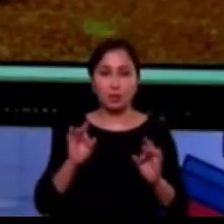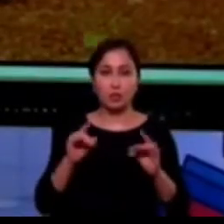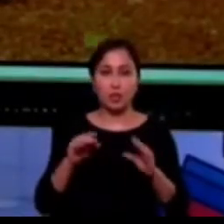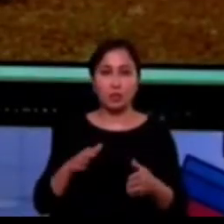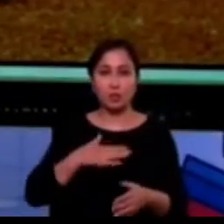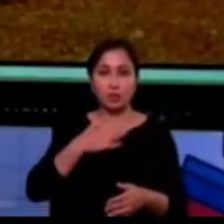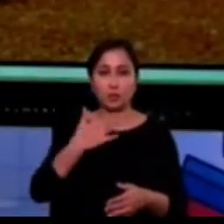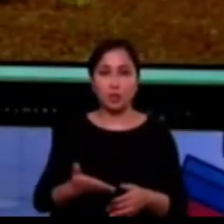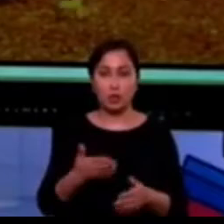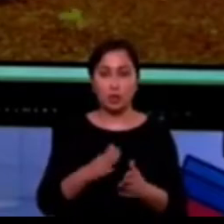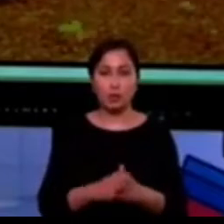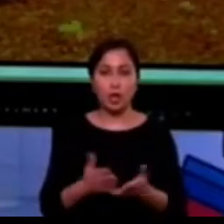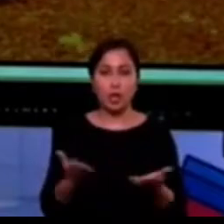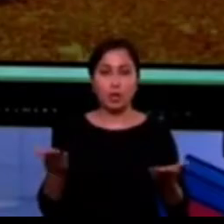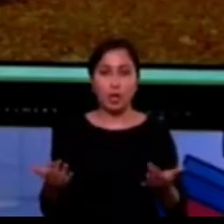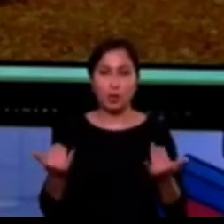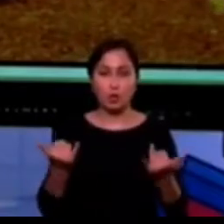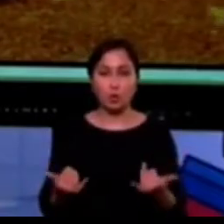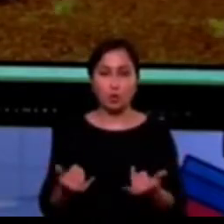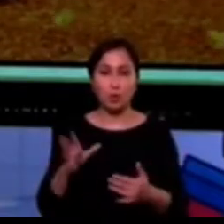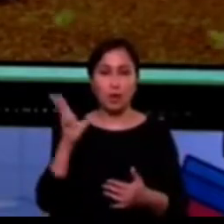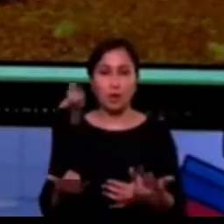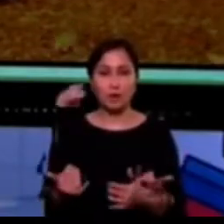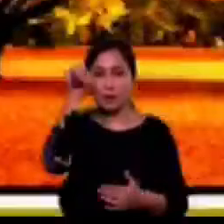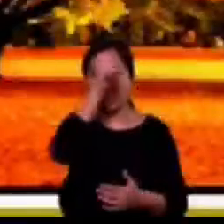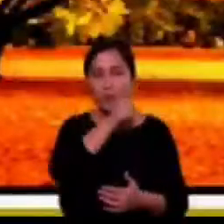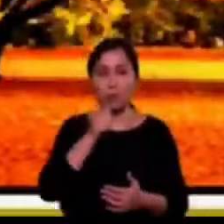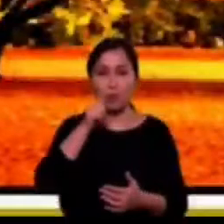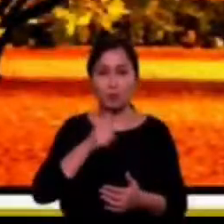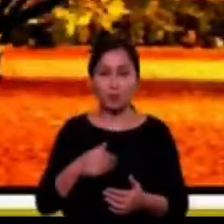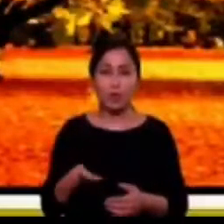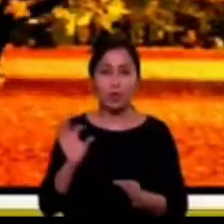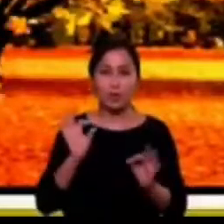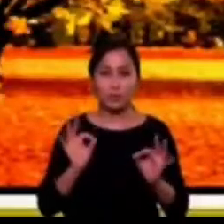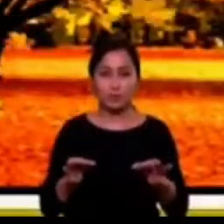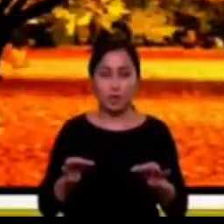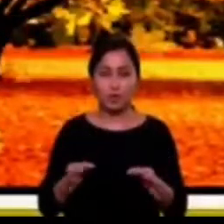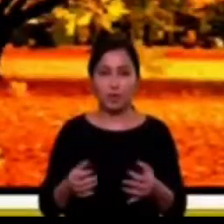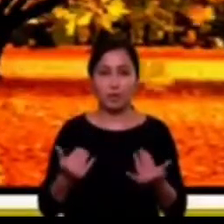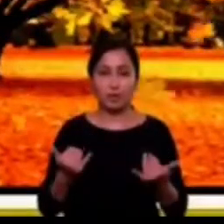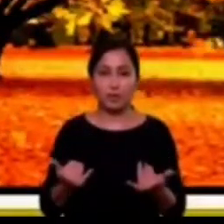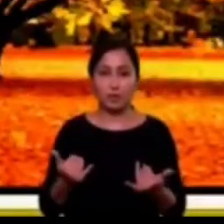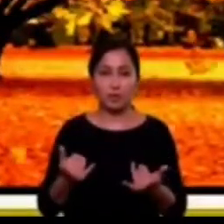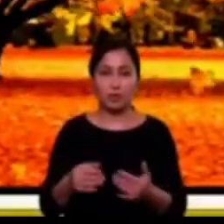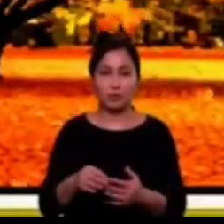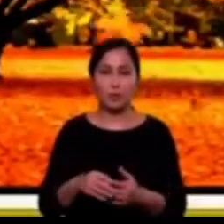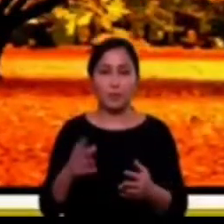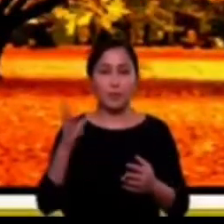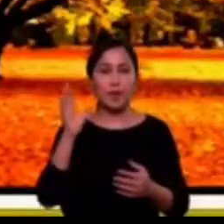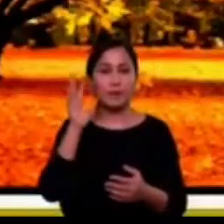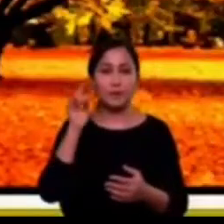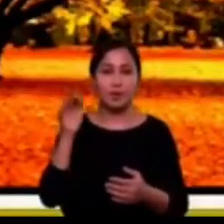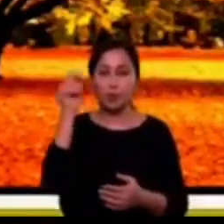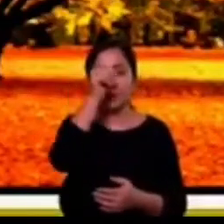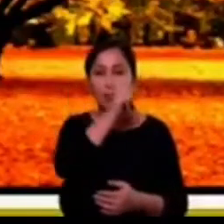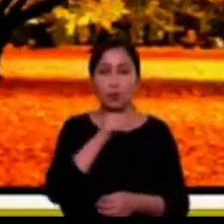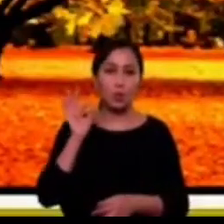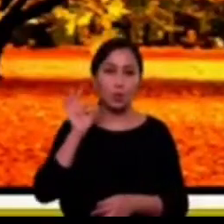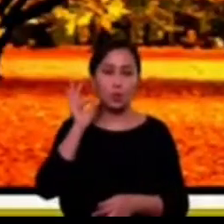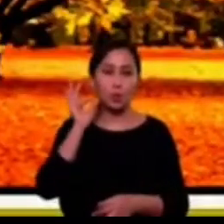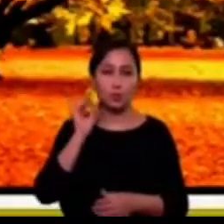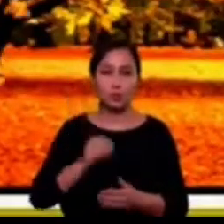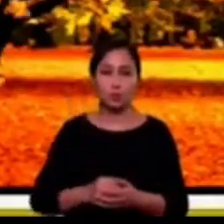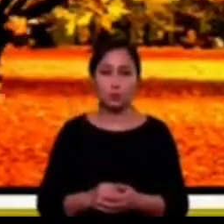скажите мне, пожалуйста, какое сейчас время года? Совершенно верно. Сейчас время года –